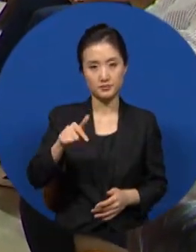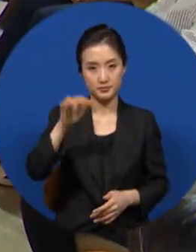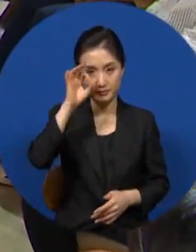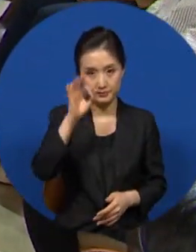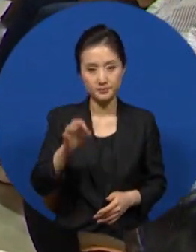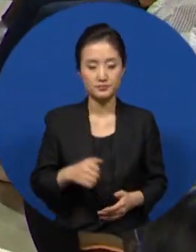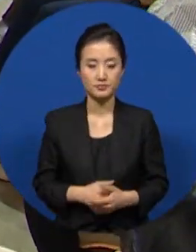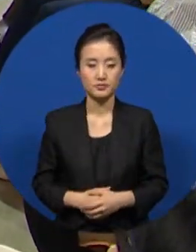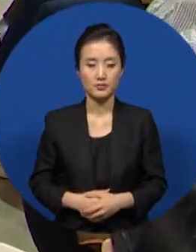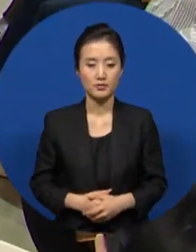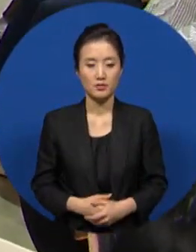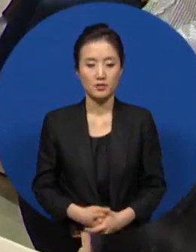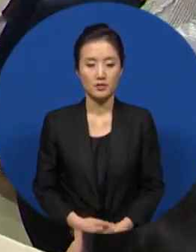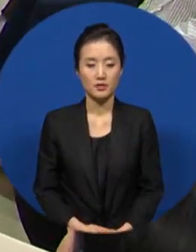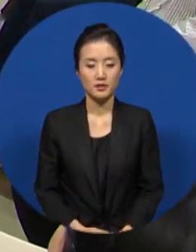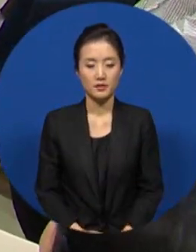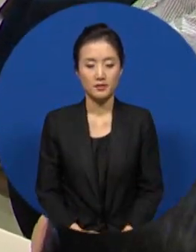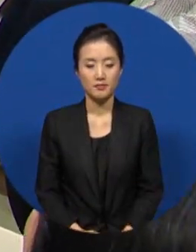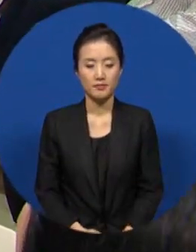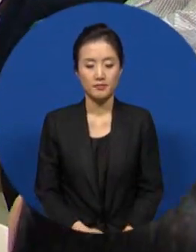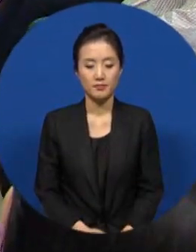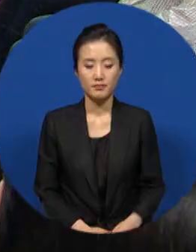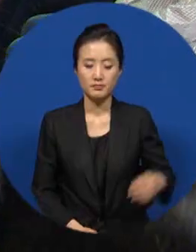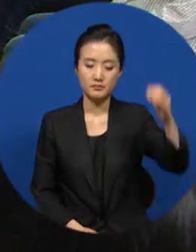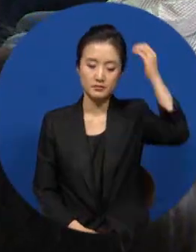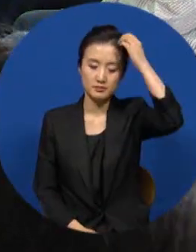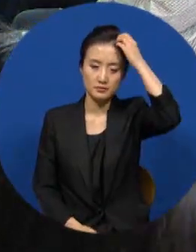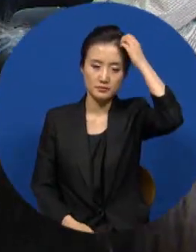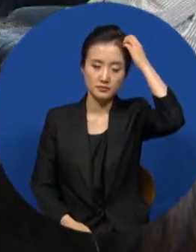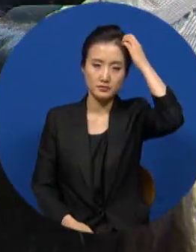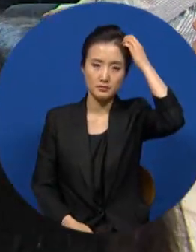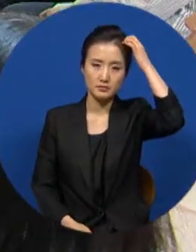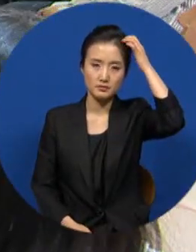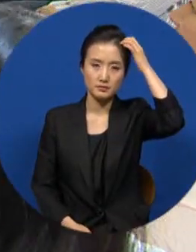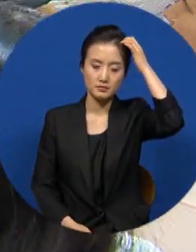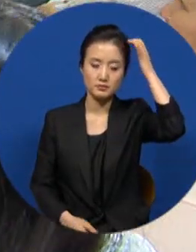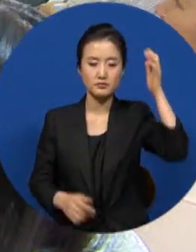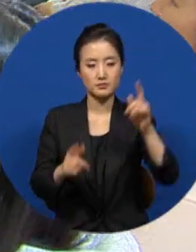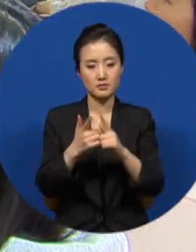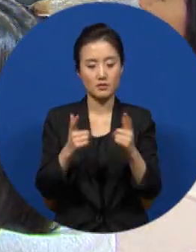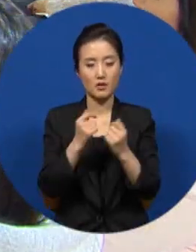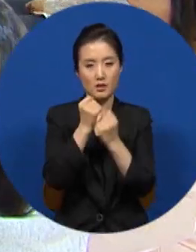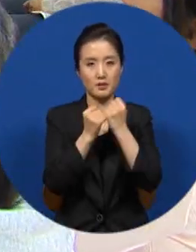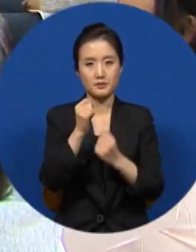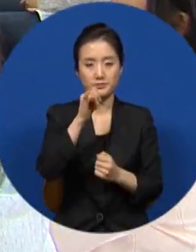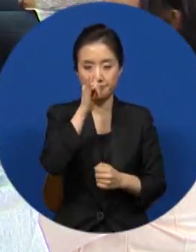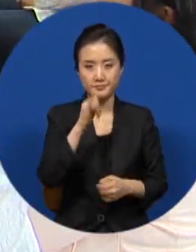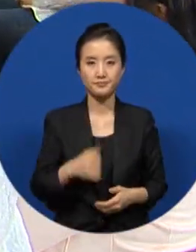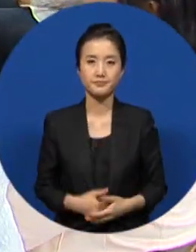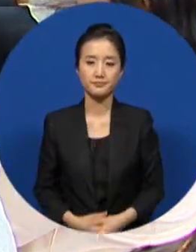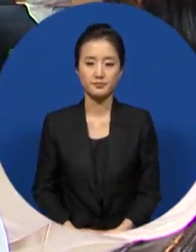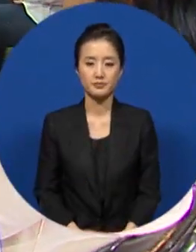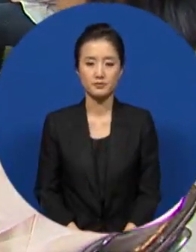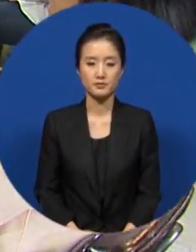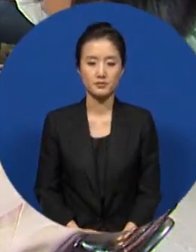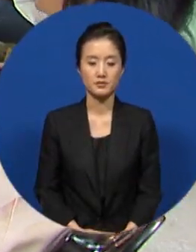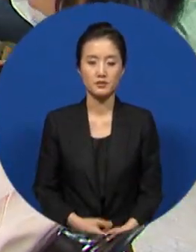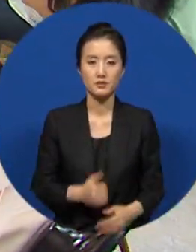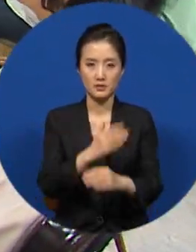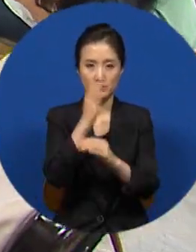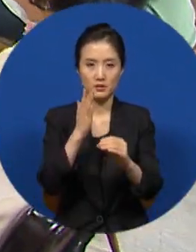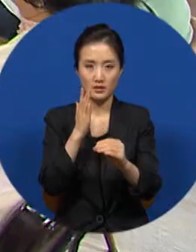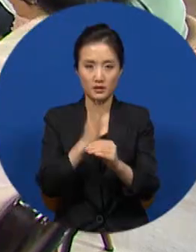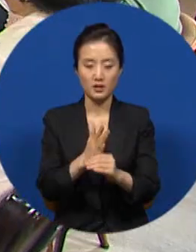않습니까? 건태리진, 손감, 간곤 여덟 개의 괴를 이렇게 교차시켜서 64괴가 나오는데 곤괴를 설명하는